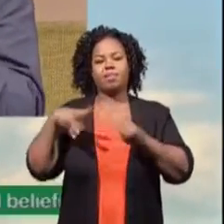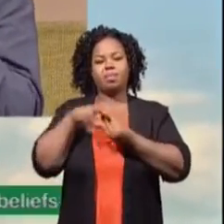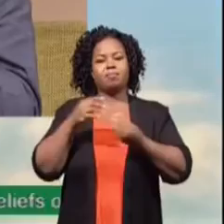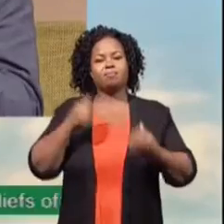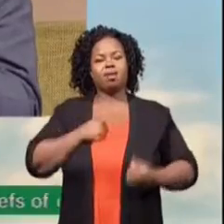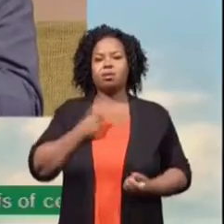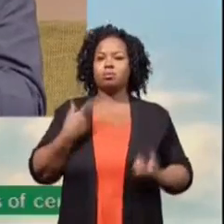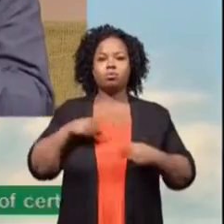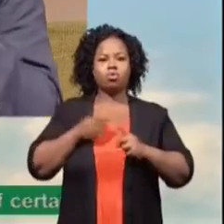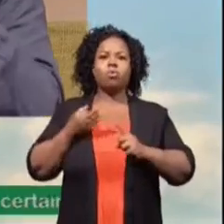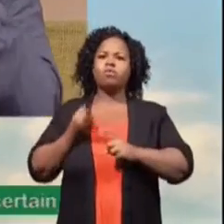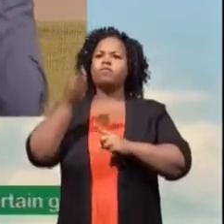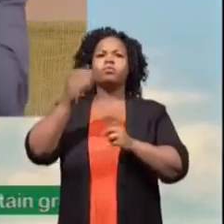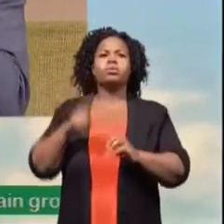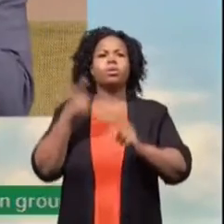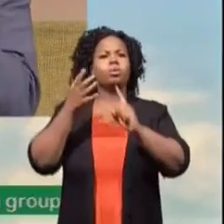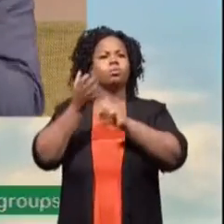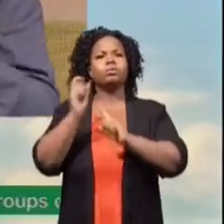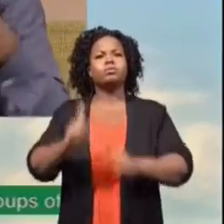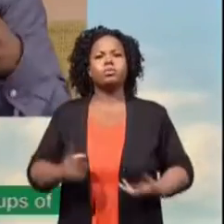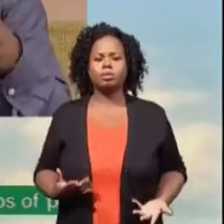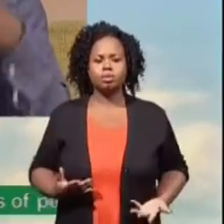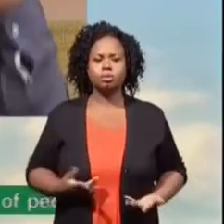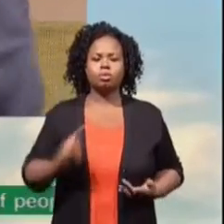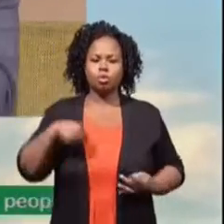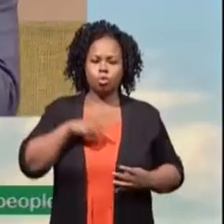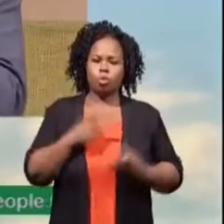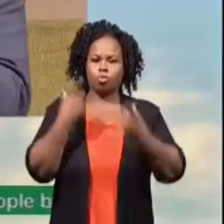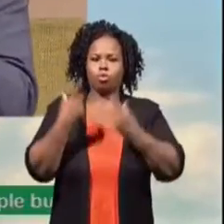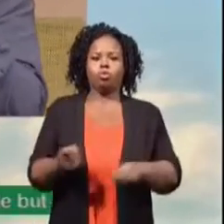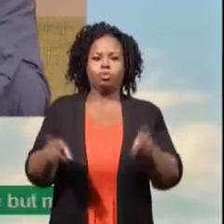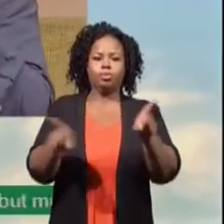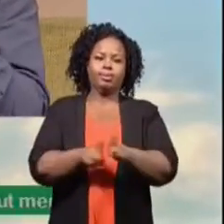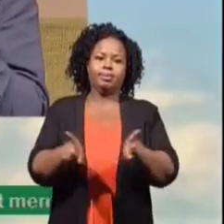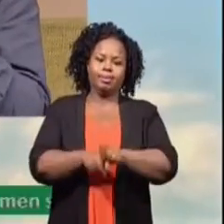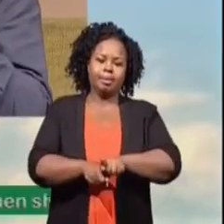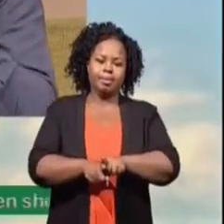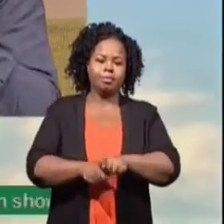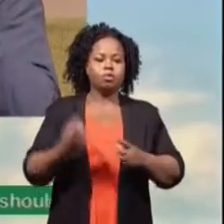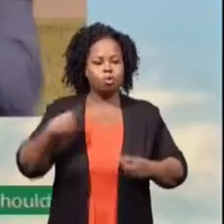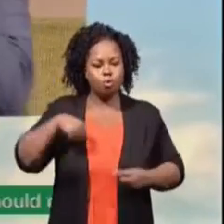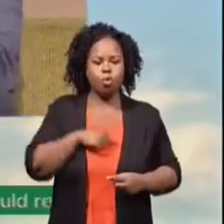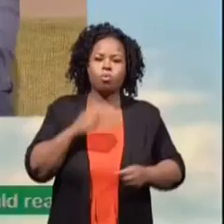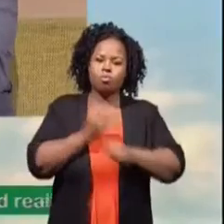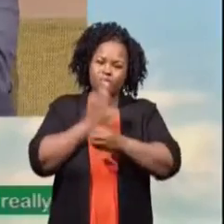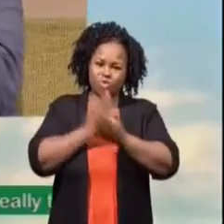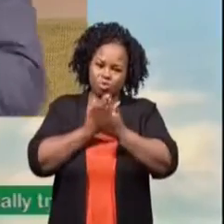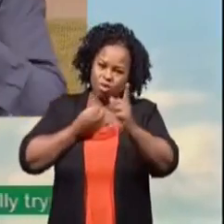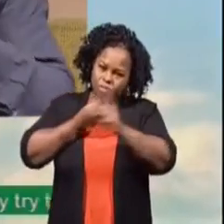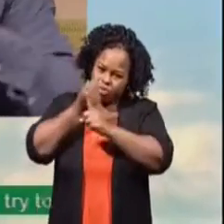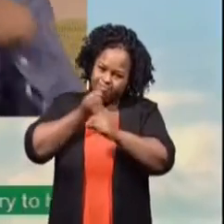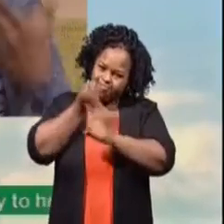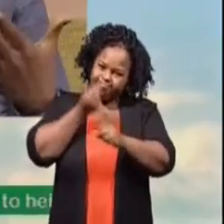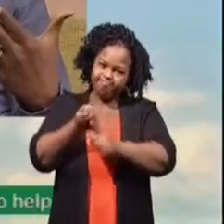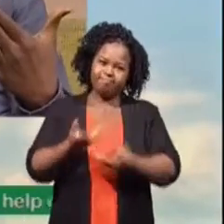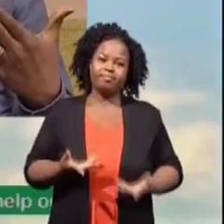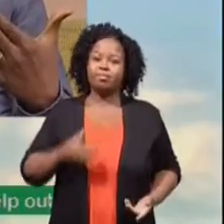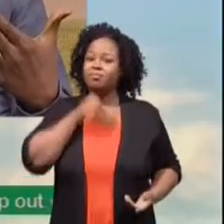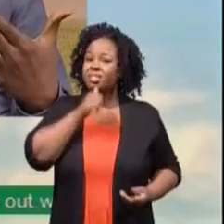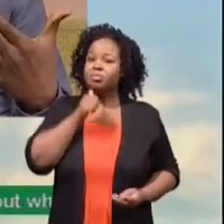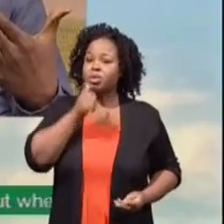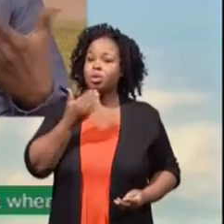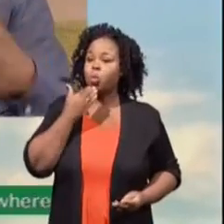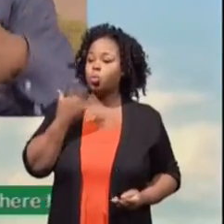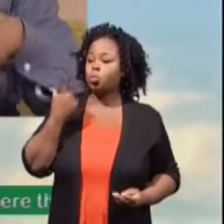ukuthi kazwane siyapi as a family ngoba siyale sonke asiyeni le and sonke sizoyenza show ukuthi siyafika